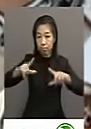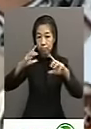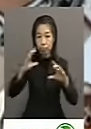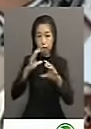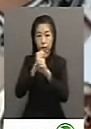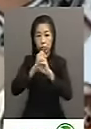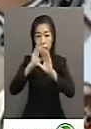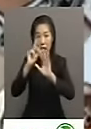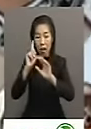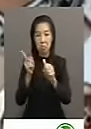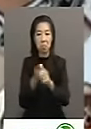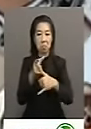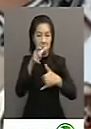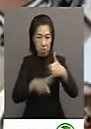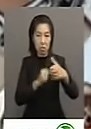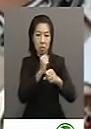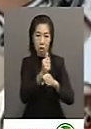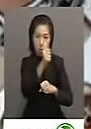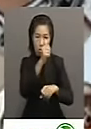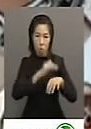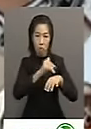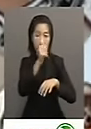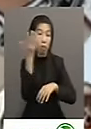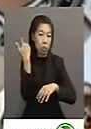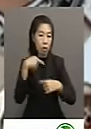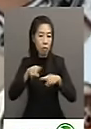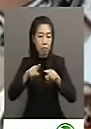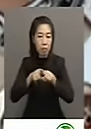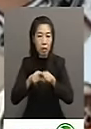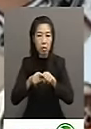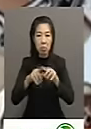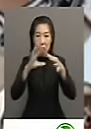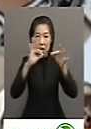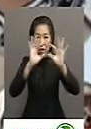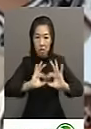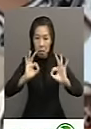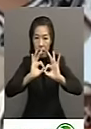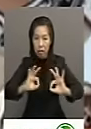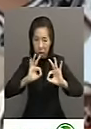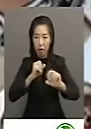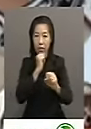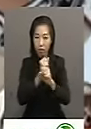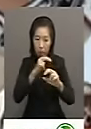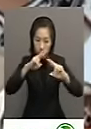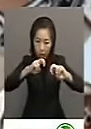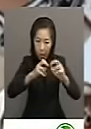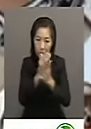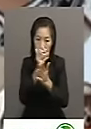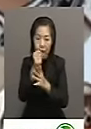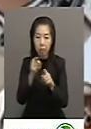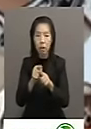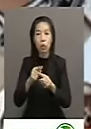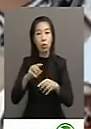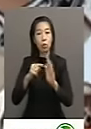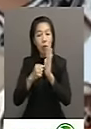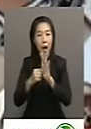เป็นตำรวจฝีมือดีนะคะเพราะว่าเคยร่วมสะสางคดีสำคัญมาหลายคดีไม่ว่าจะเป็นคดีเพชรซาอุ